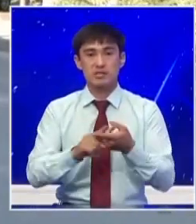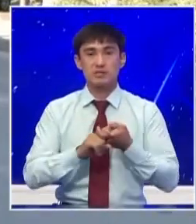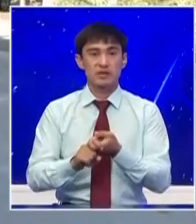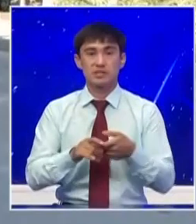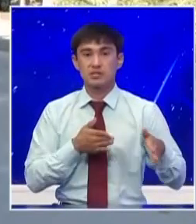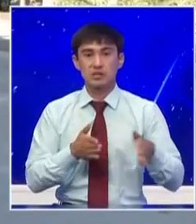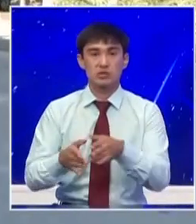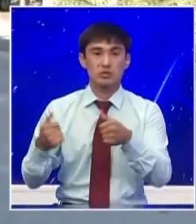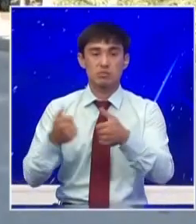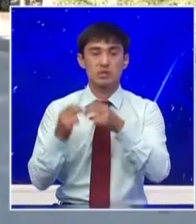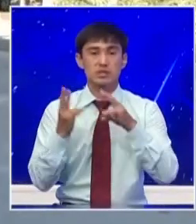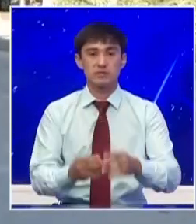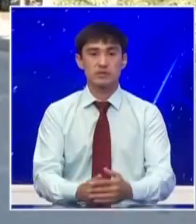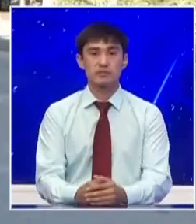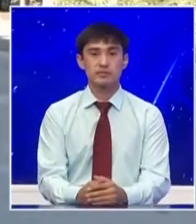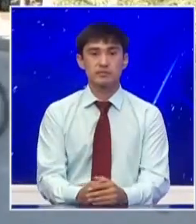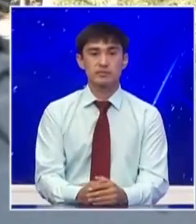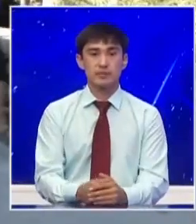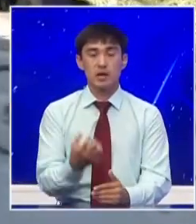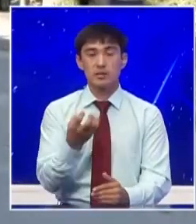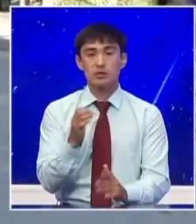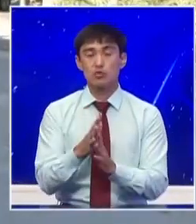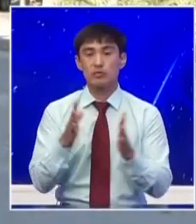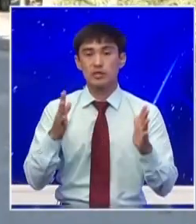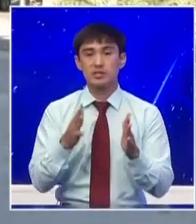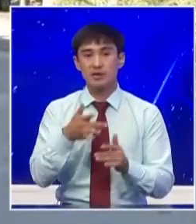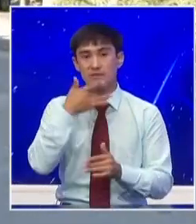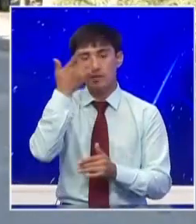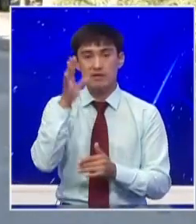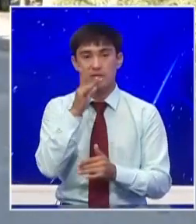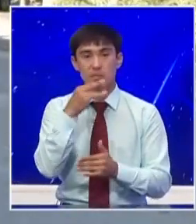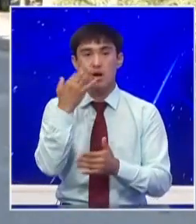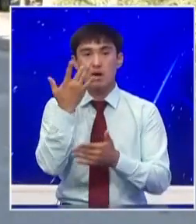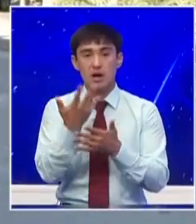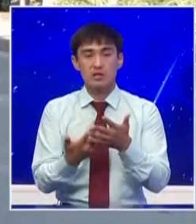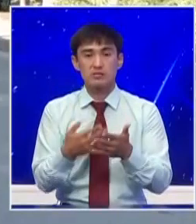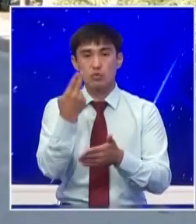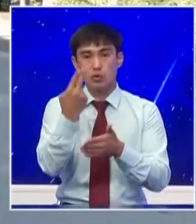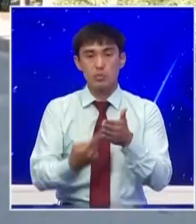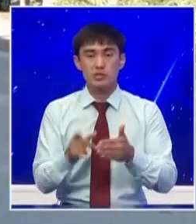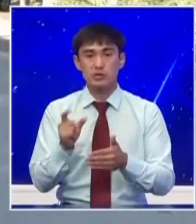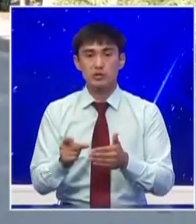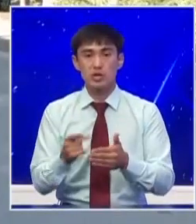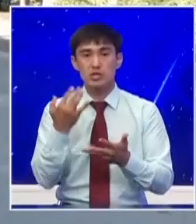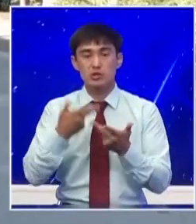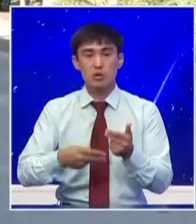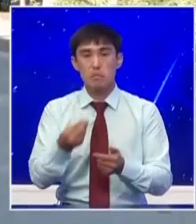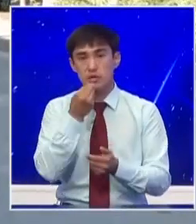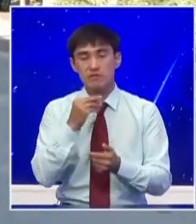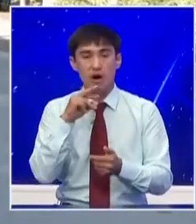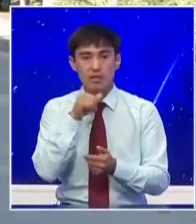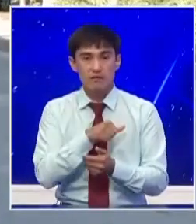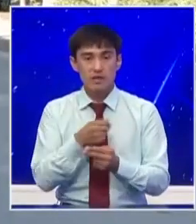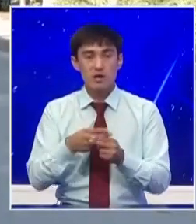связанные с дорожно-транспортными происшествиями. Также увеличилось в летнее время количество утоплений и число пищевых отравлений. Мы